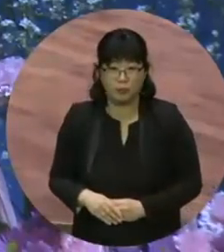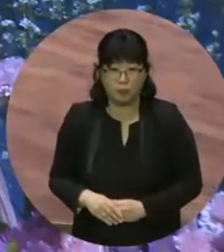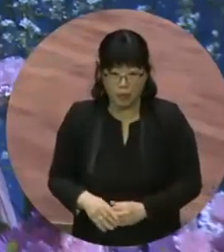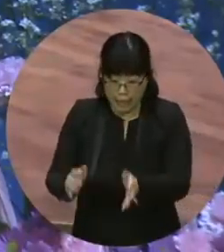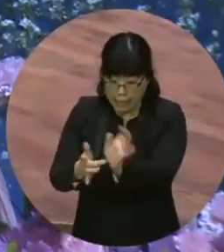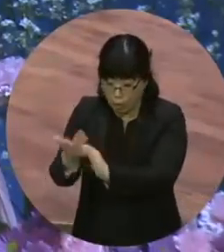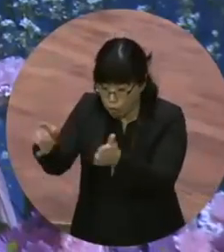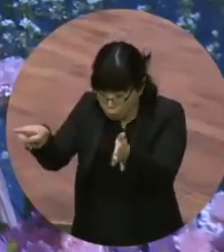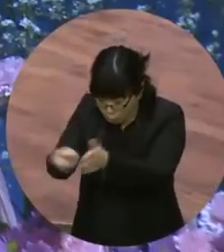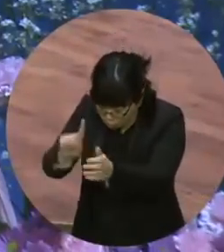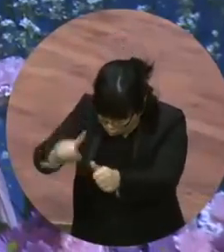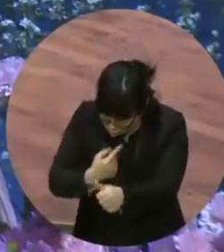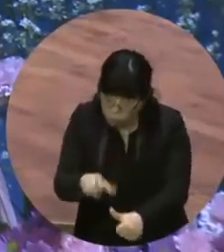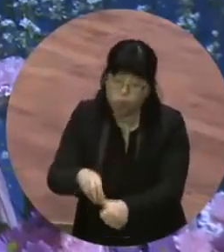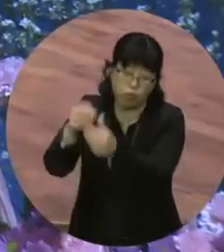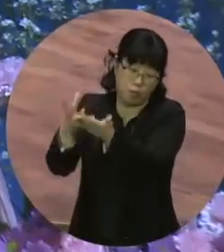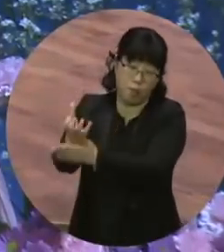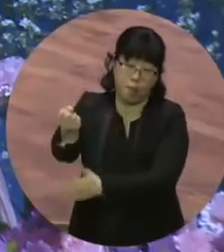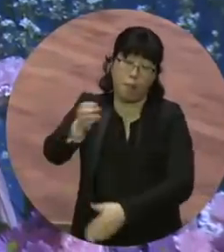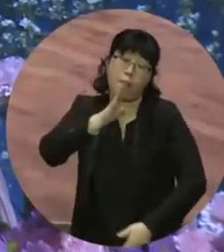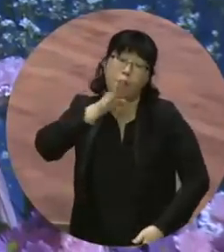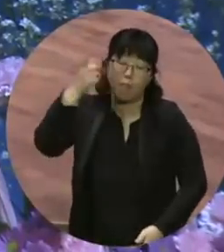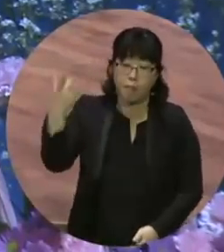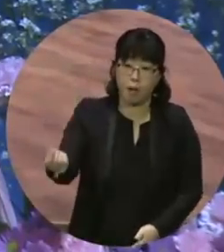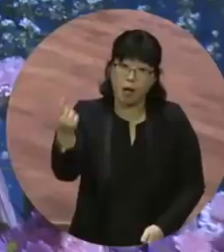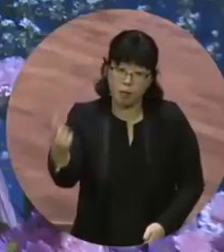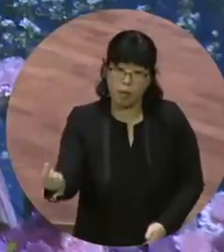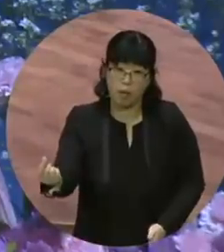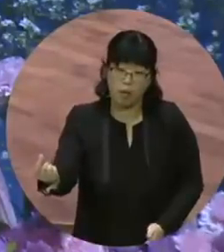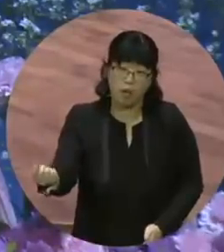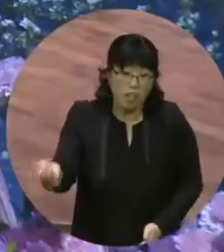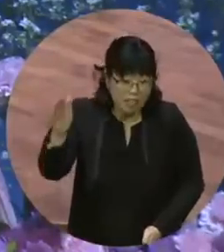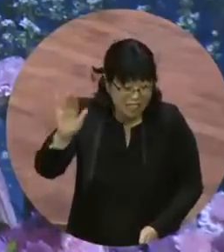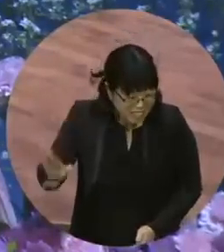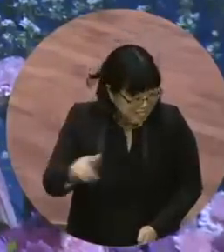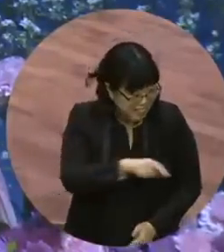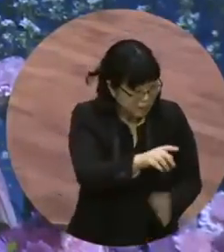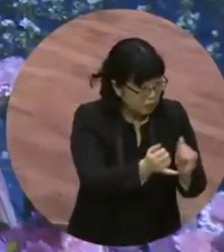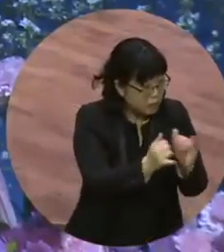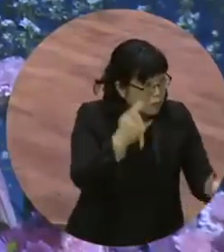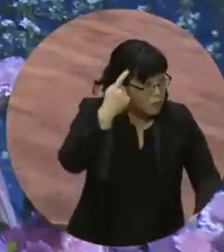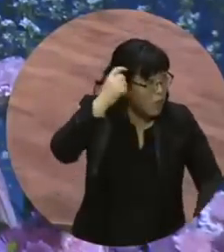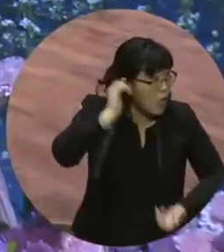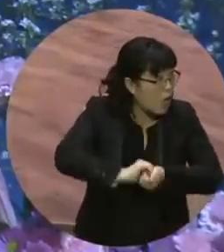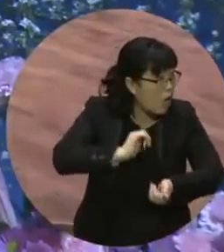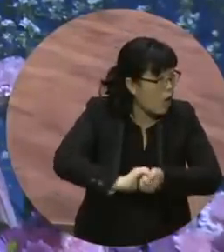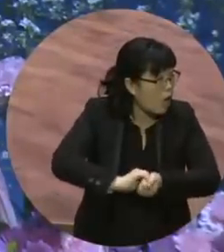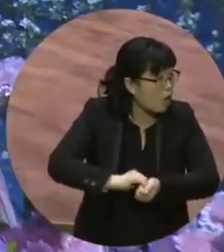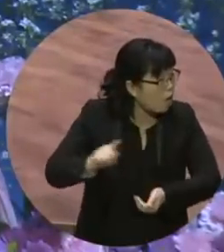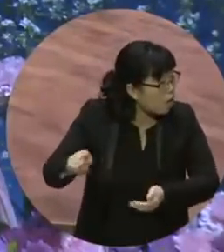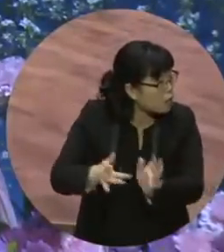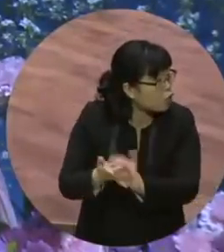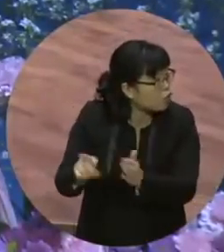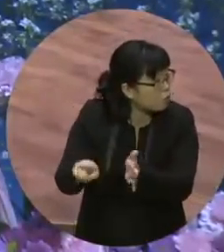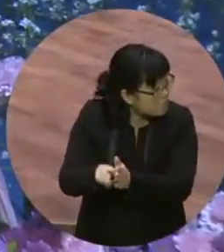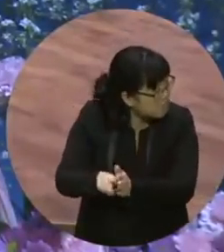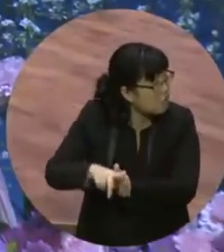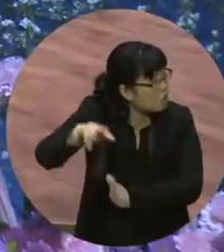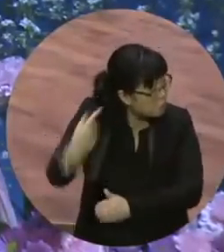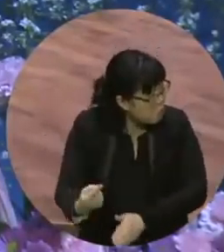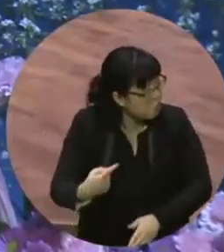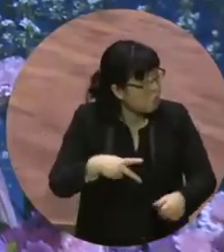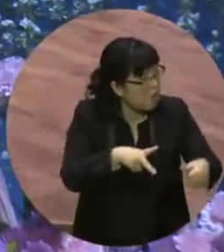건데, 이거를 예수님 오신 후에 절대 필요 없어졌는데, 이걸 계속 구약의 흐름 속에 계속하게 만들어. 이것 때문에